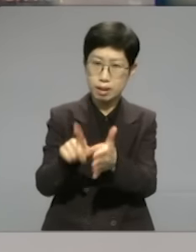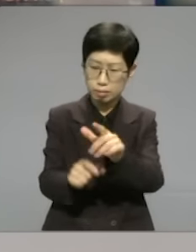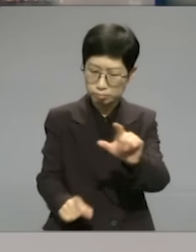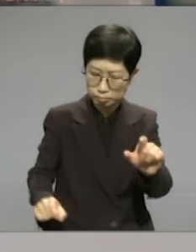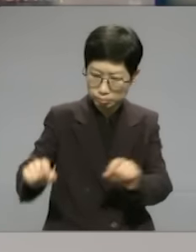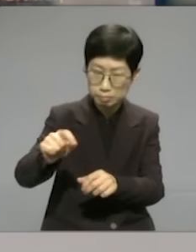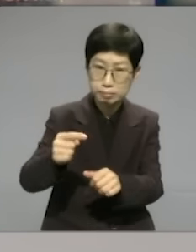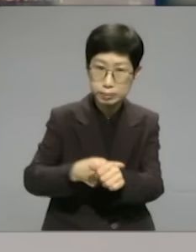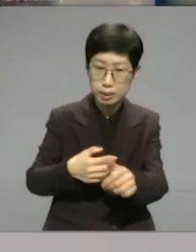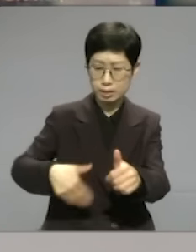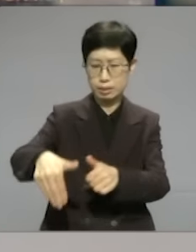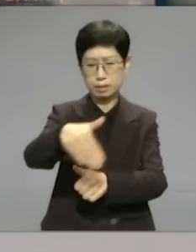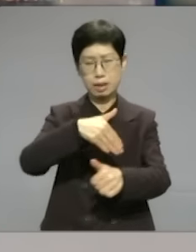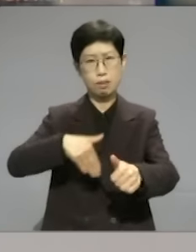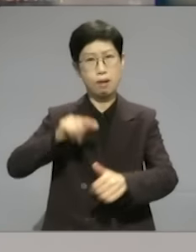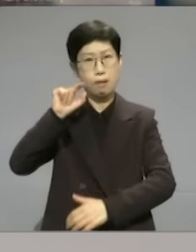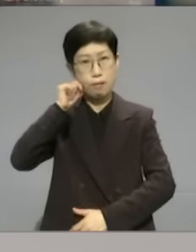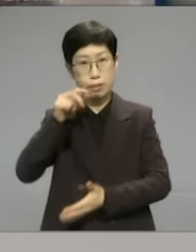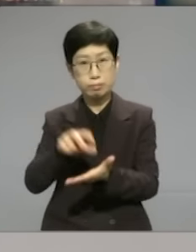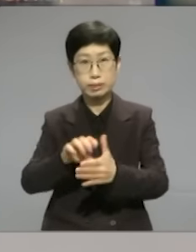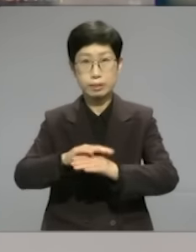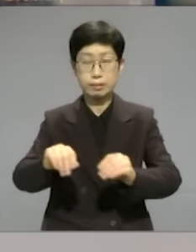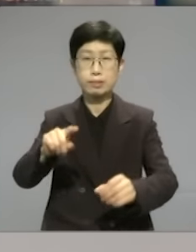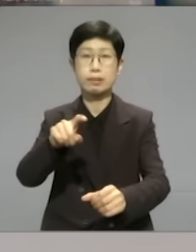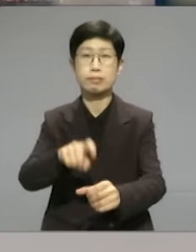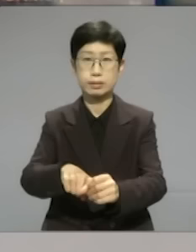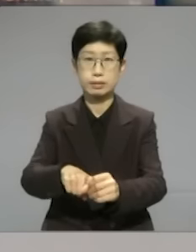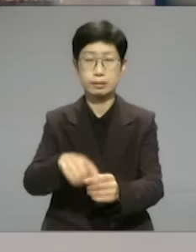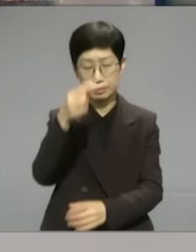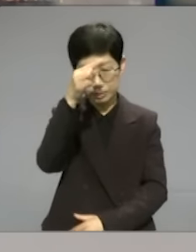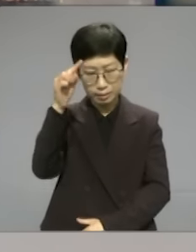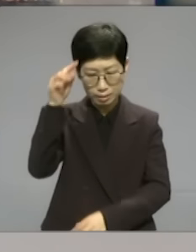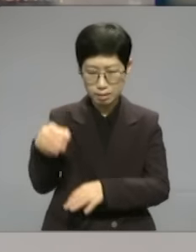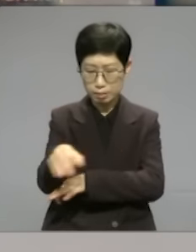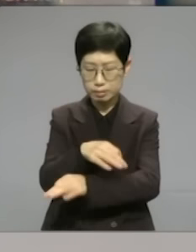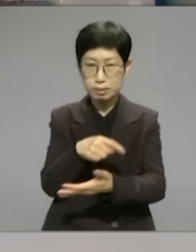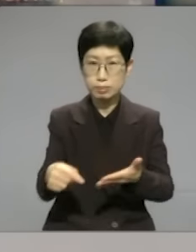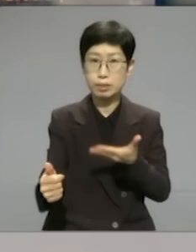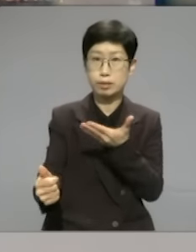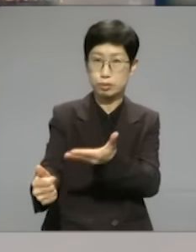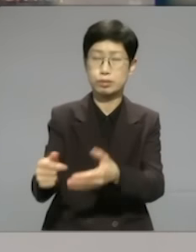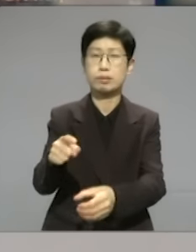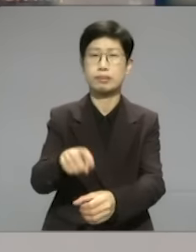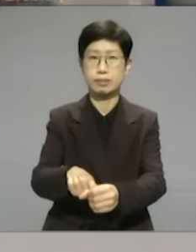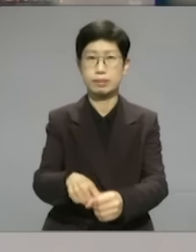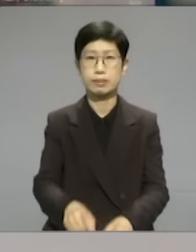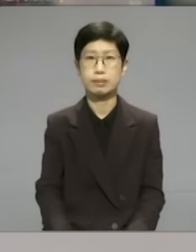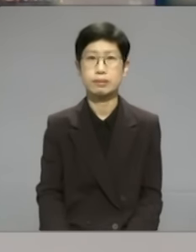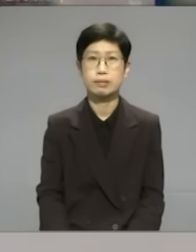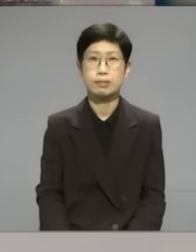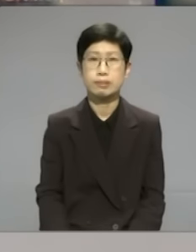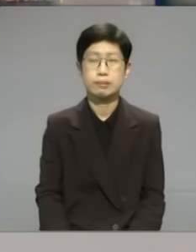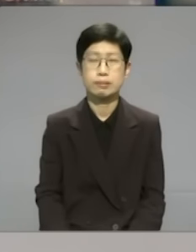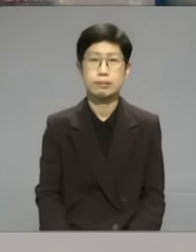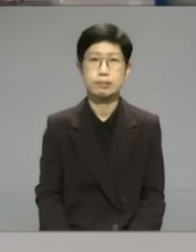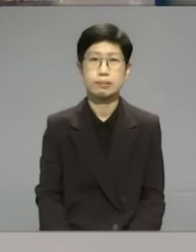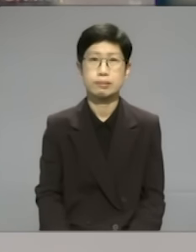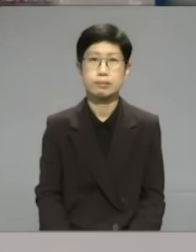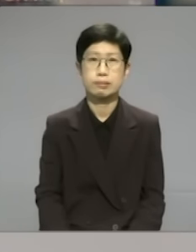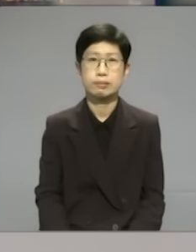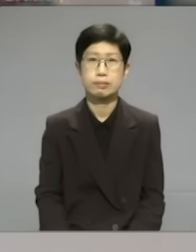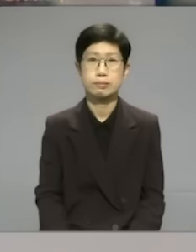몰린 전황에 돌파구를 찾기 위한 방안의 하나로 러시아 경제에 타격을 입히고 있습니다. 유영선